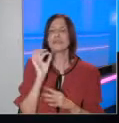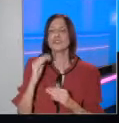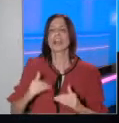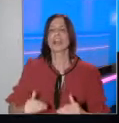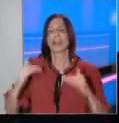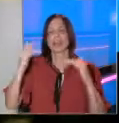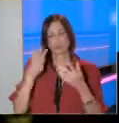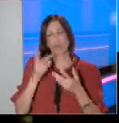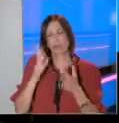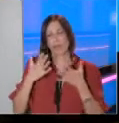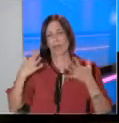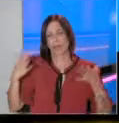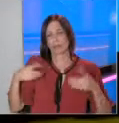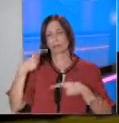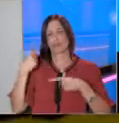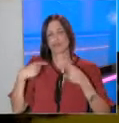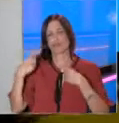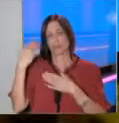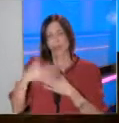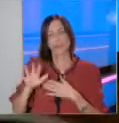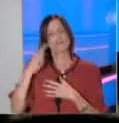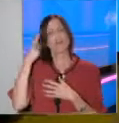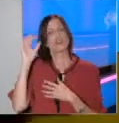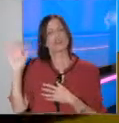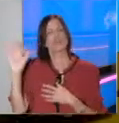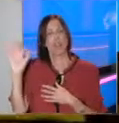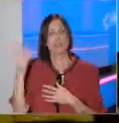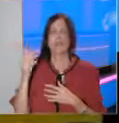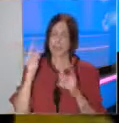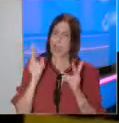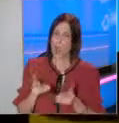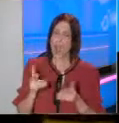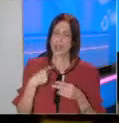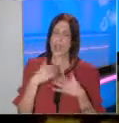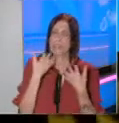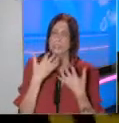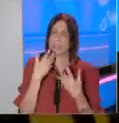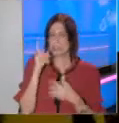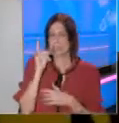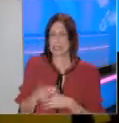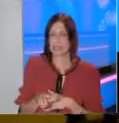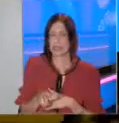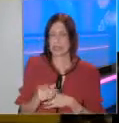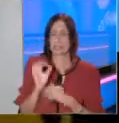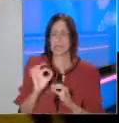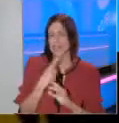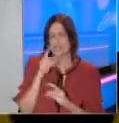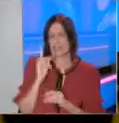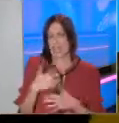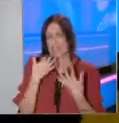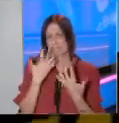שגדל בשנים האחרונות, יש להם את העמדות שלהם, אני יכול גם להסביר אותם אם יש צורך, אבל זה ממש אין